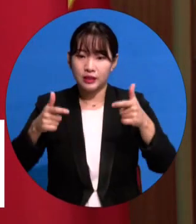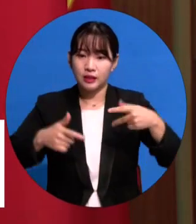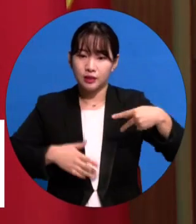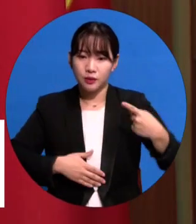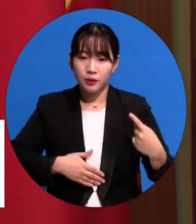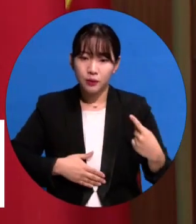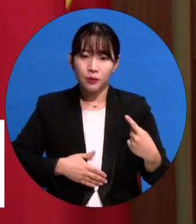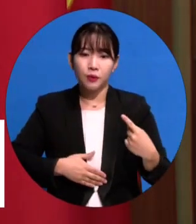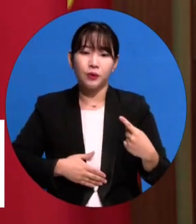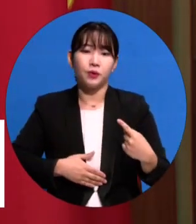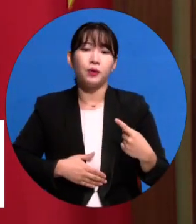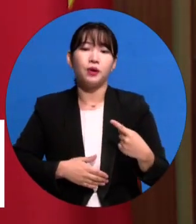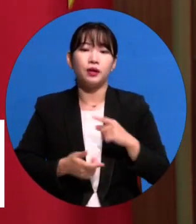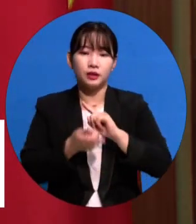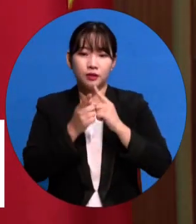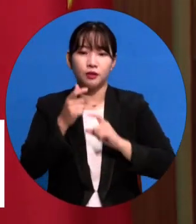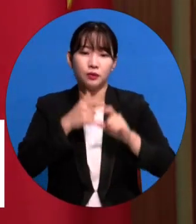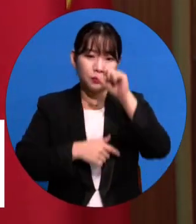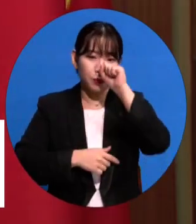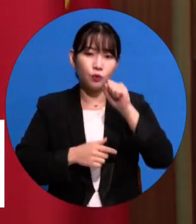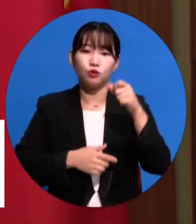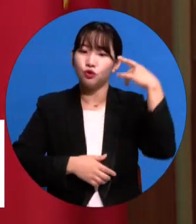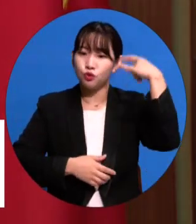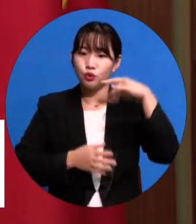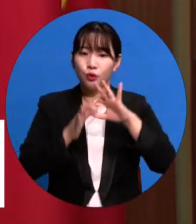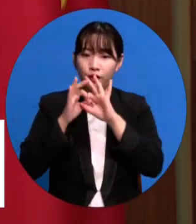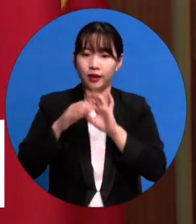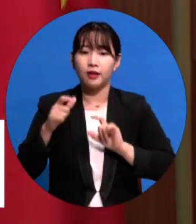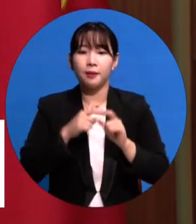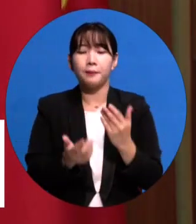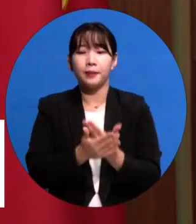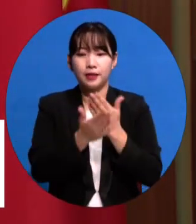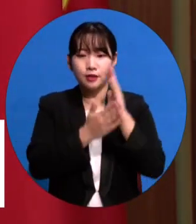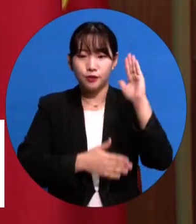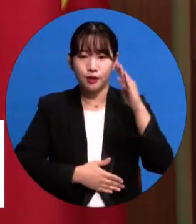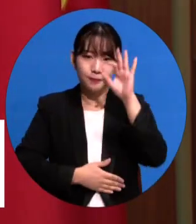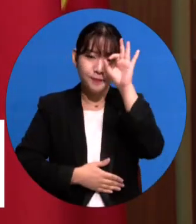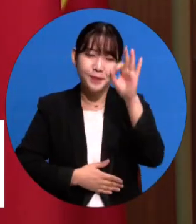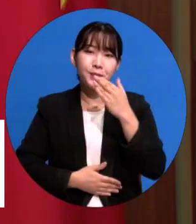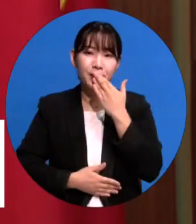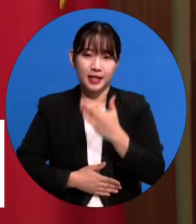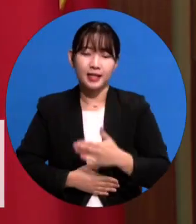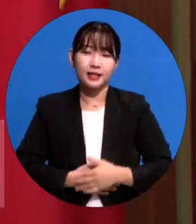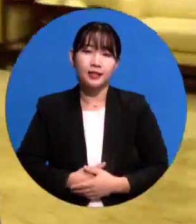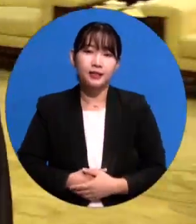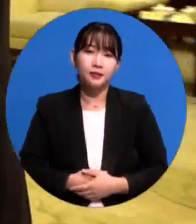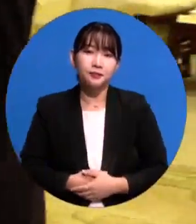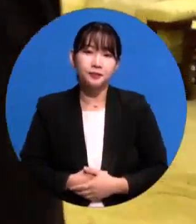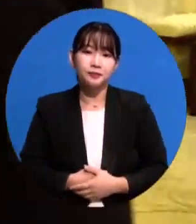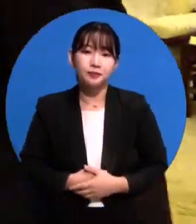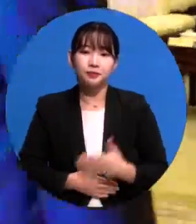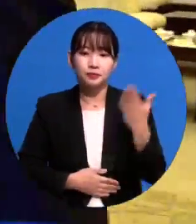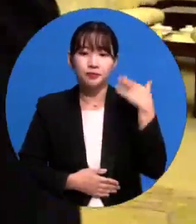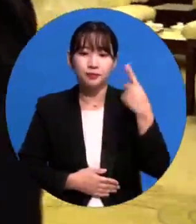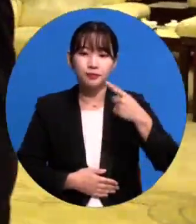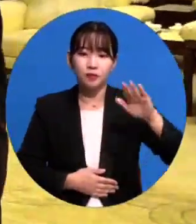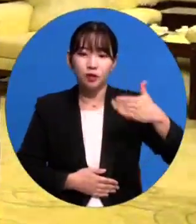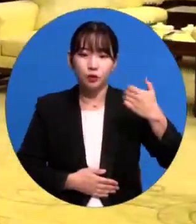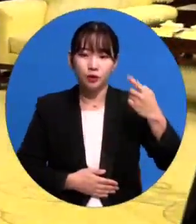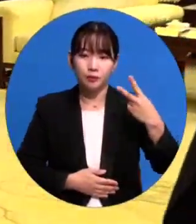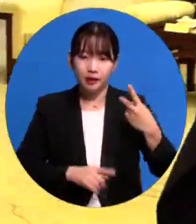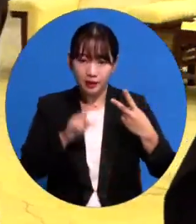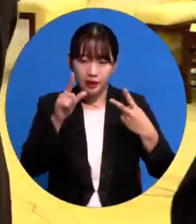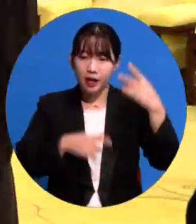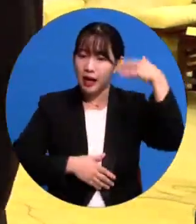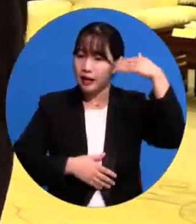이 질적으로 양적으로 중국과의 관계를 발전했다고 볼 수가 있습니다. 지난 1992년